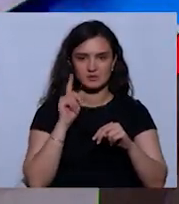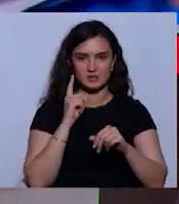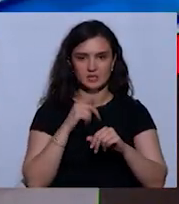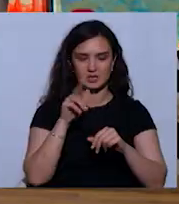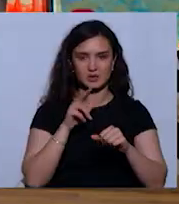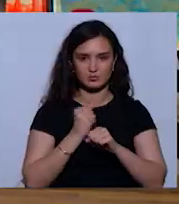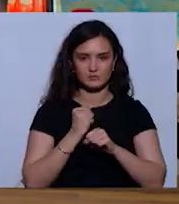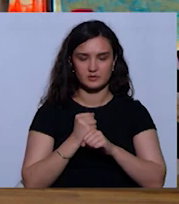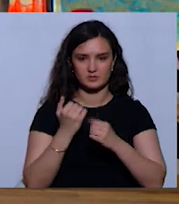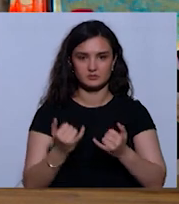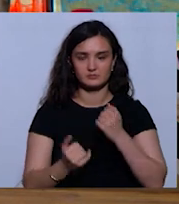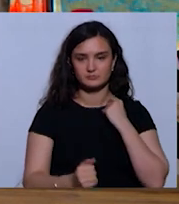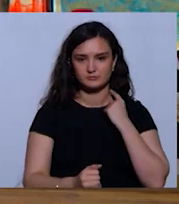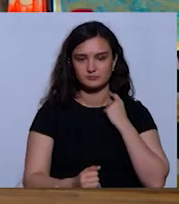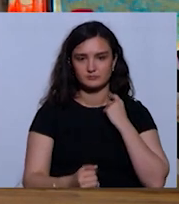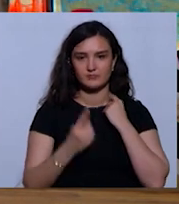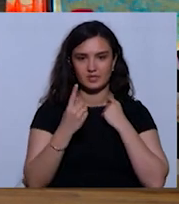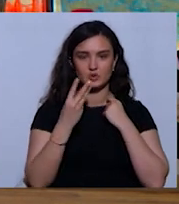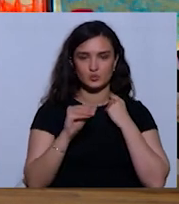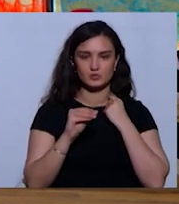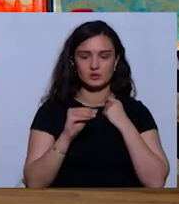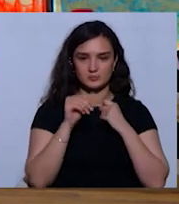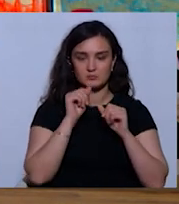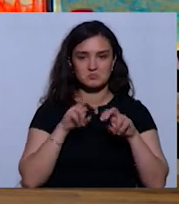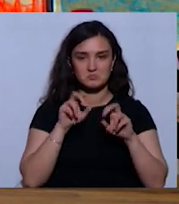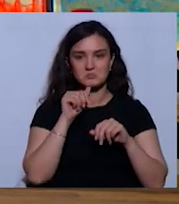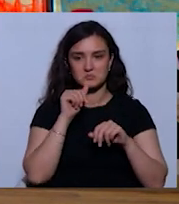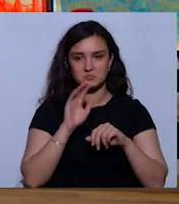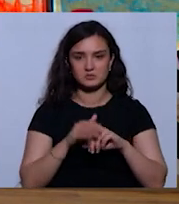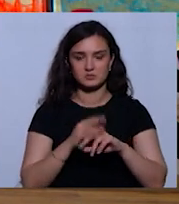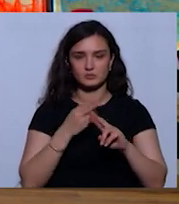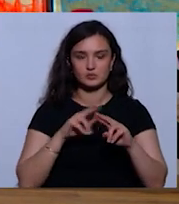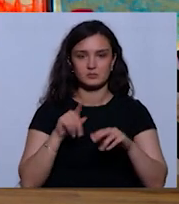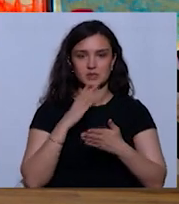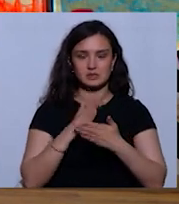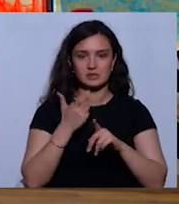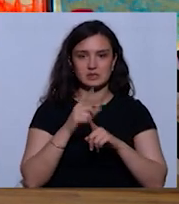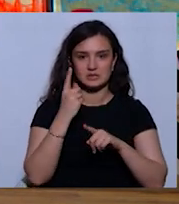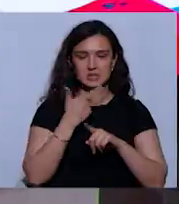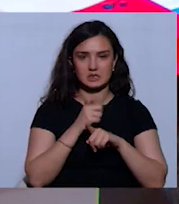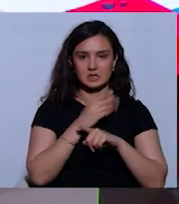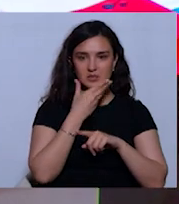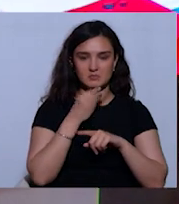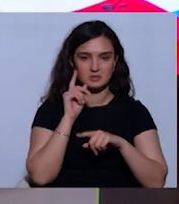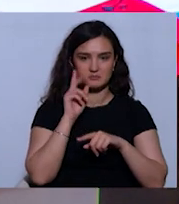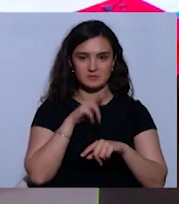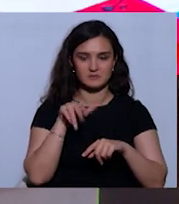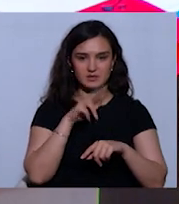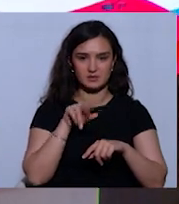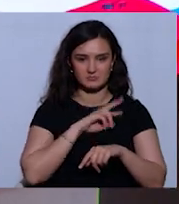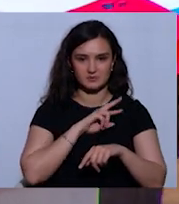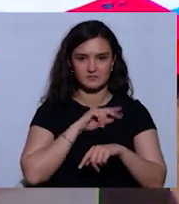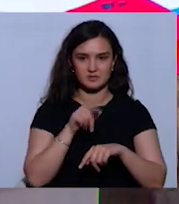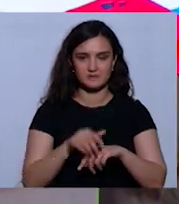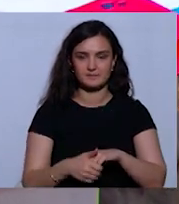მწვანე გადაუსვათ. ერთი წუთიაბა მოიცადეთ. იმიტომ აქ არის ერთი ძალამაზი მწვანეს,